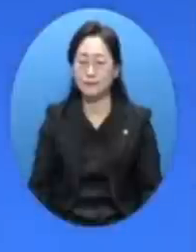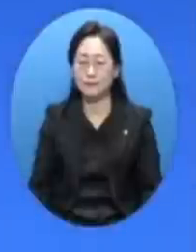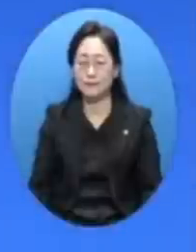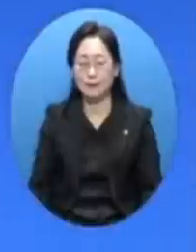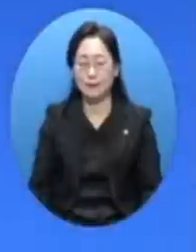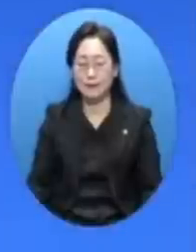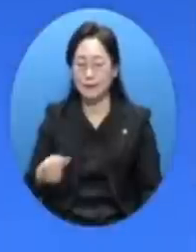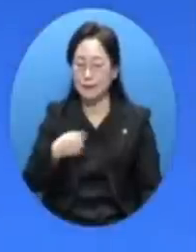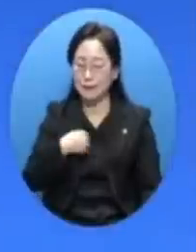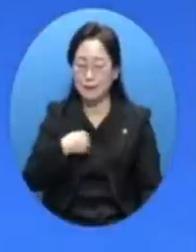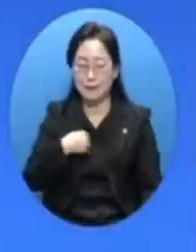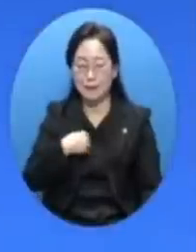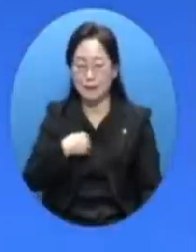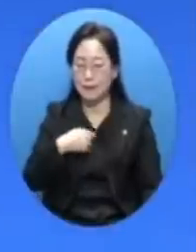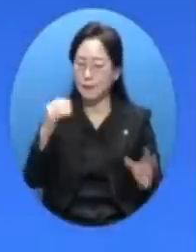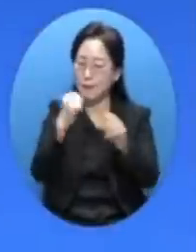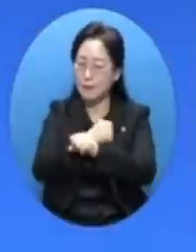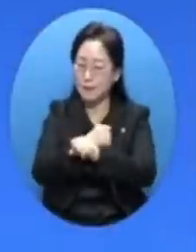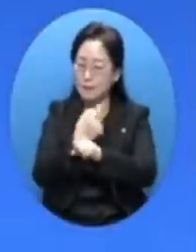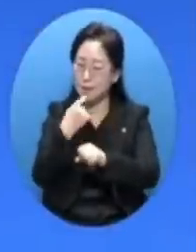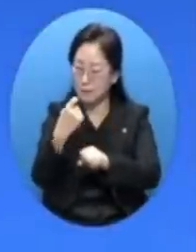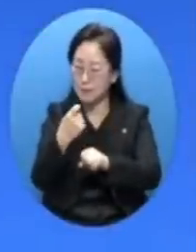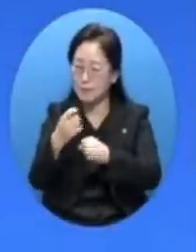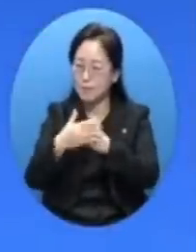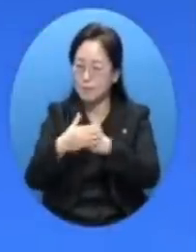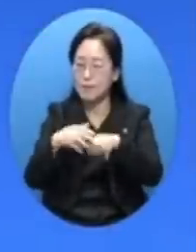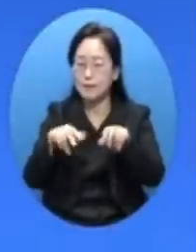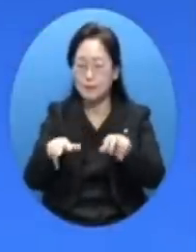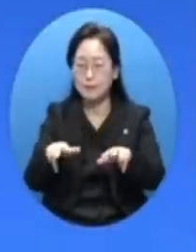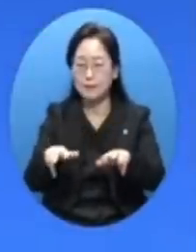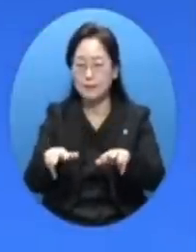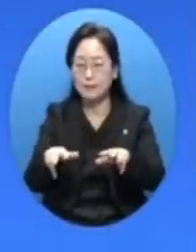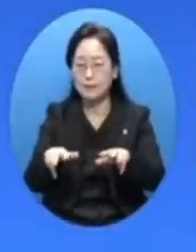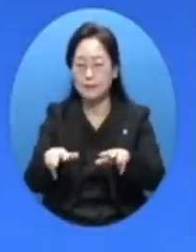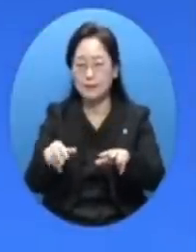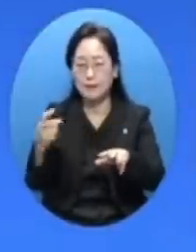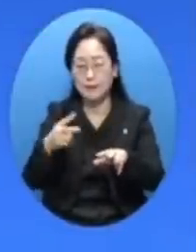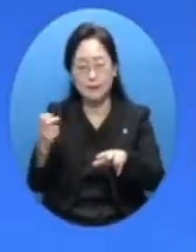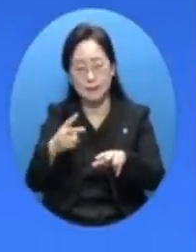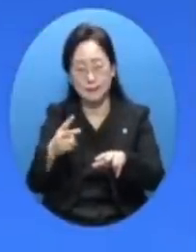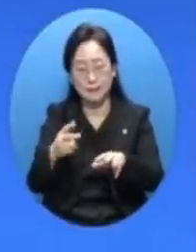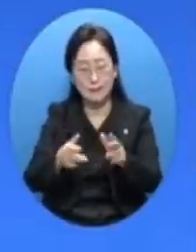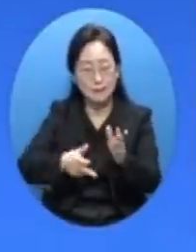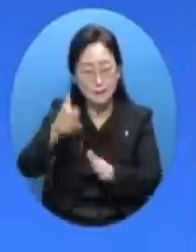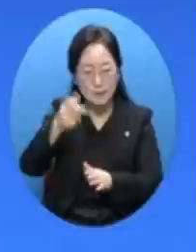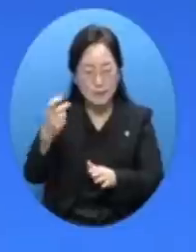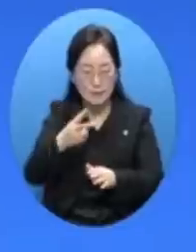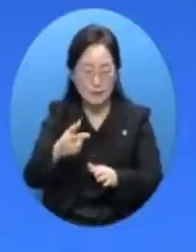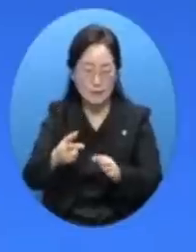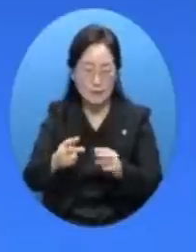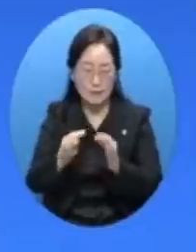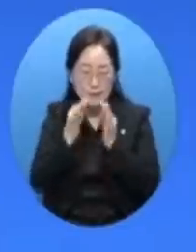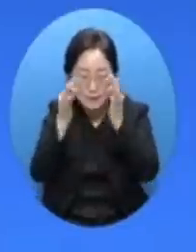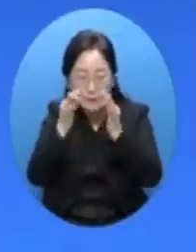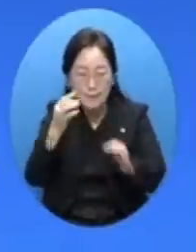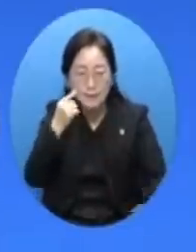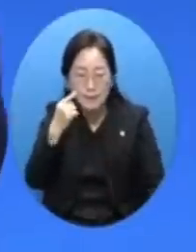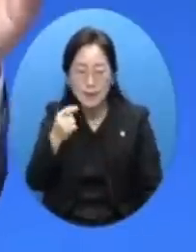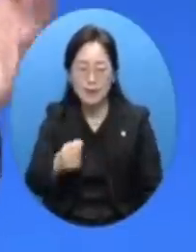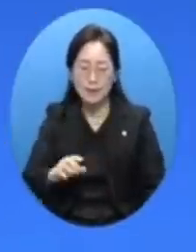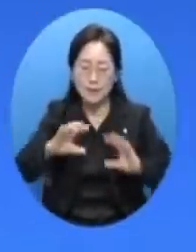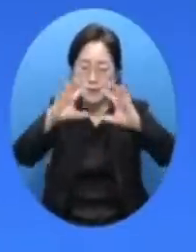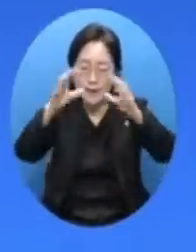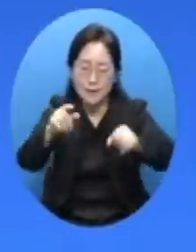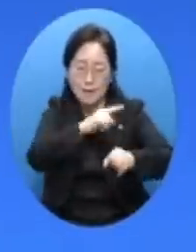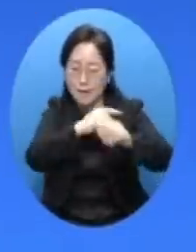어차피 다 망하게 된 거 이제 이 피자 가게를 일으켜가지고 여기서 성공해야 되겠다. 세계 최고의